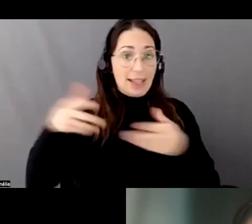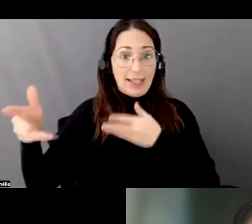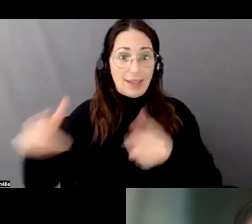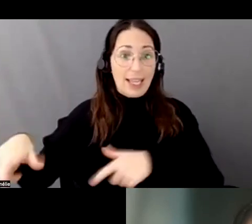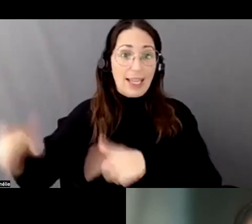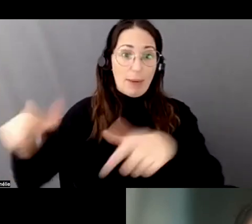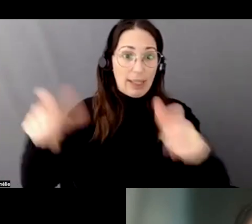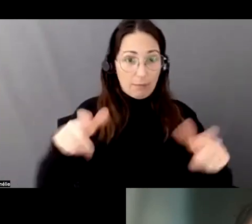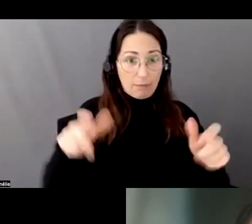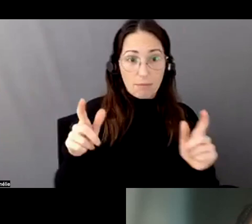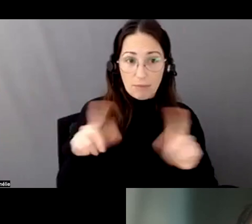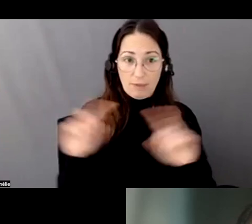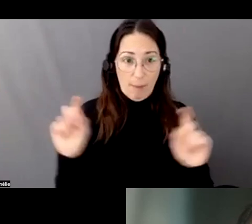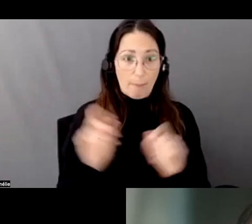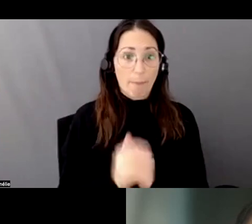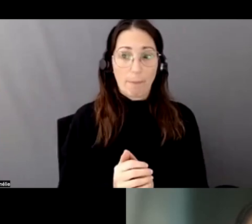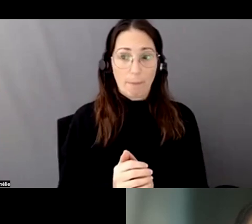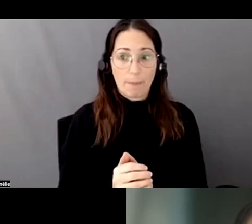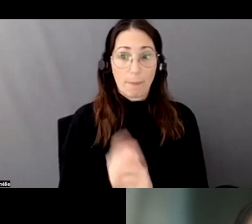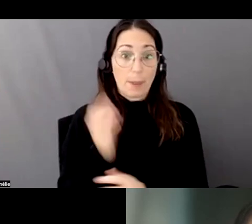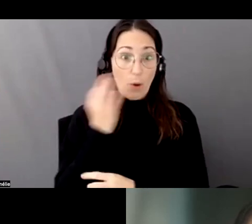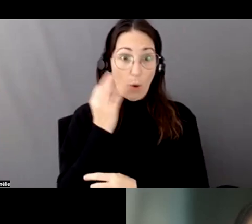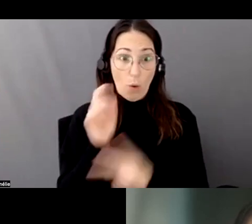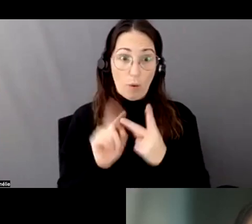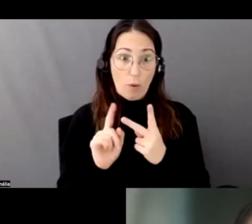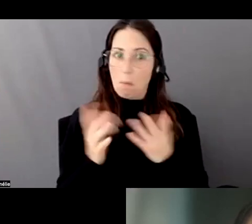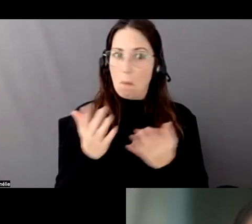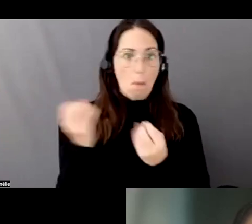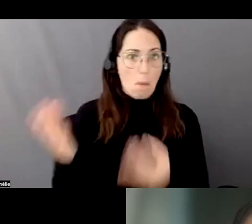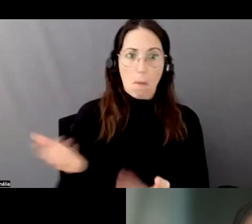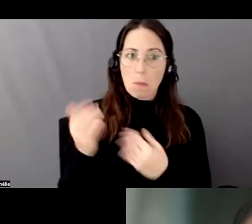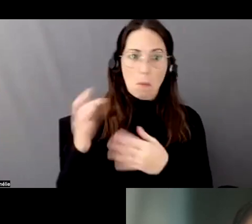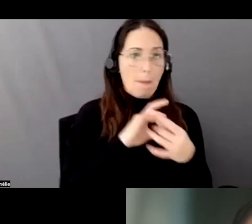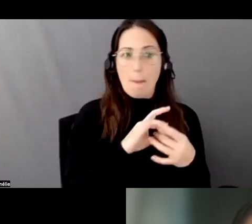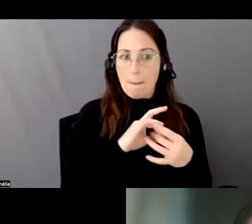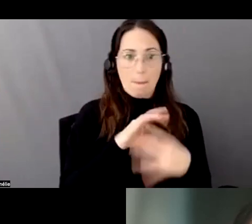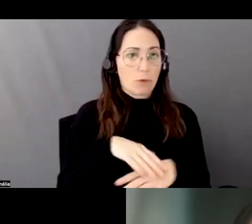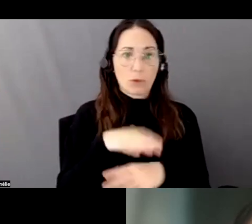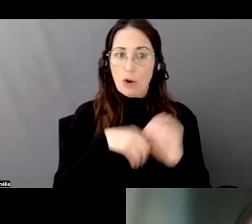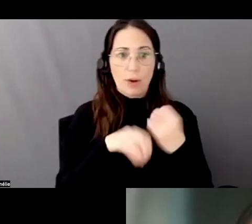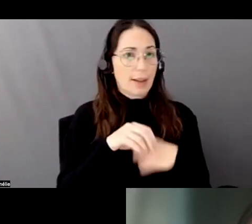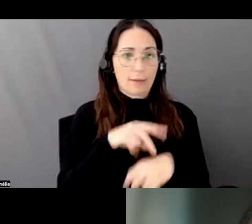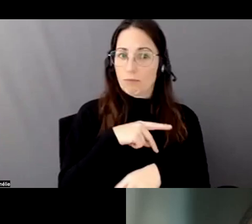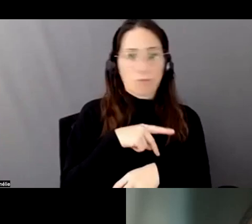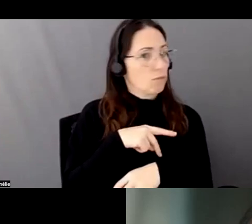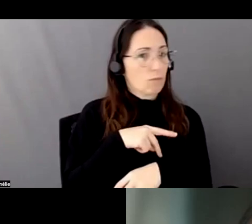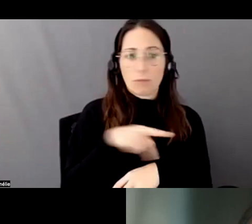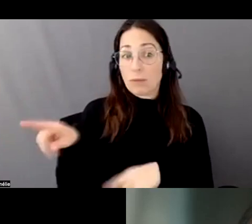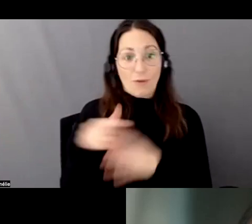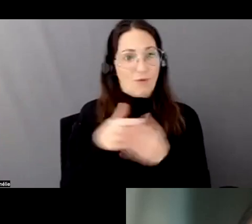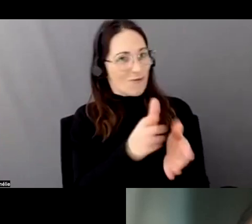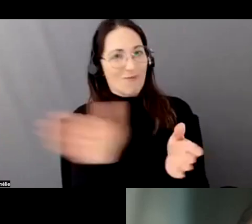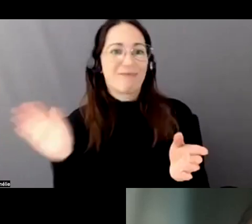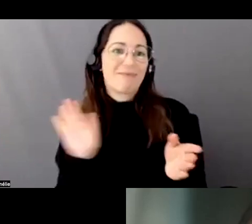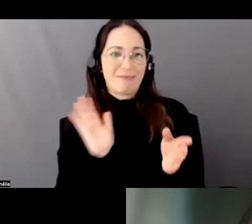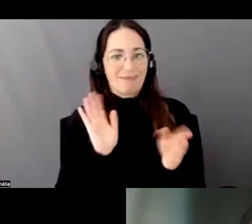d'établissement. Donc, pour ce cours, vous n'avez pas besoin d'être membre de l'organisation, mais c'est un cours qui est ouvert à